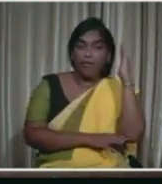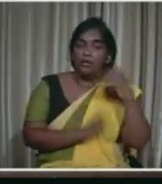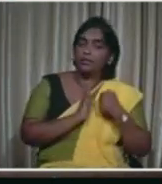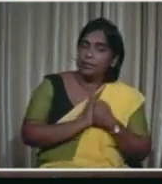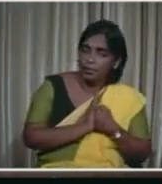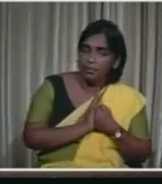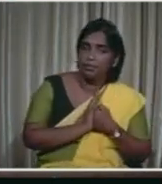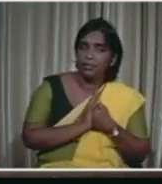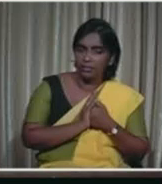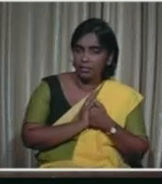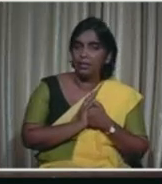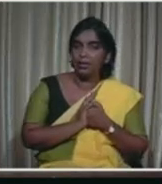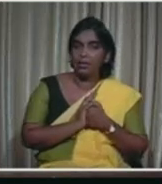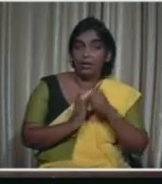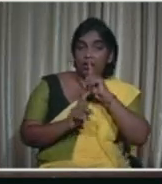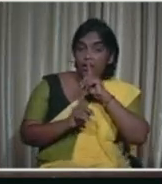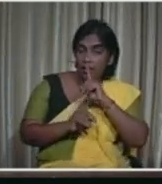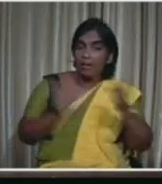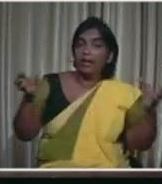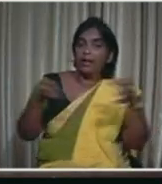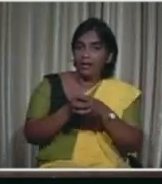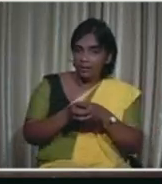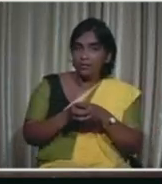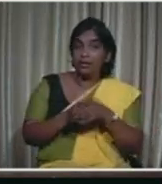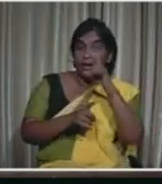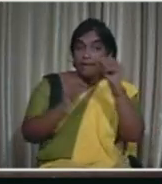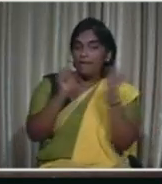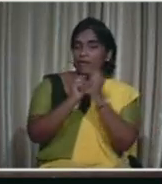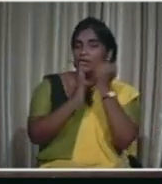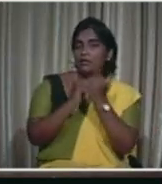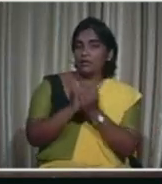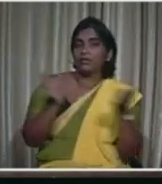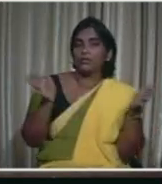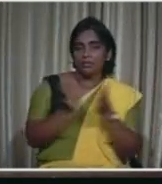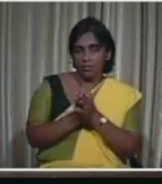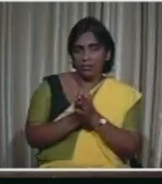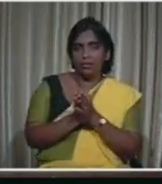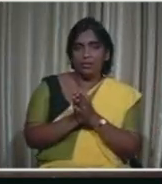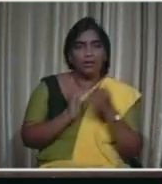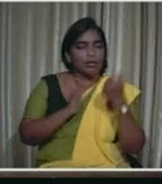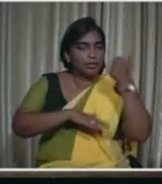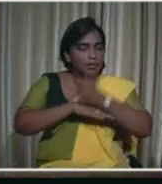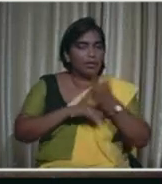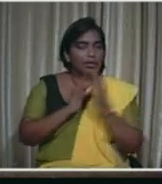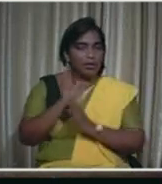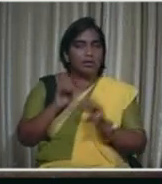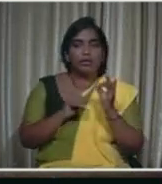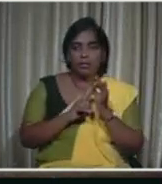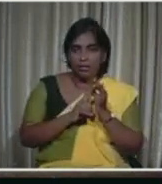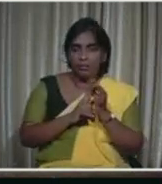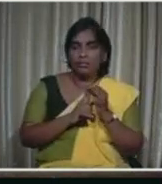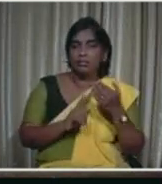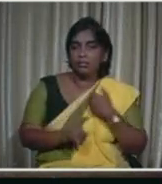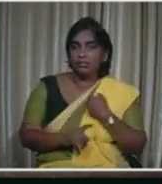garukaran illima karagena ekata ekatu vela eka weda sarahanakata ekatu wenna kiyana illima garu mulusuna obana mantithumeeni